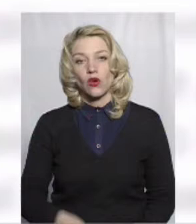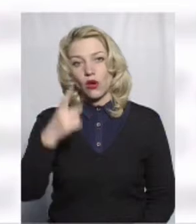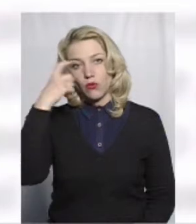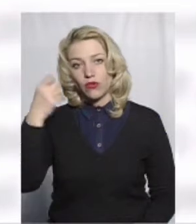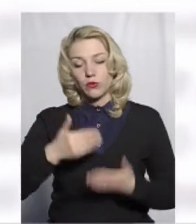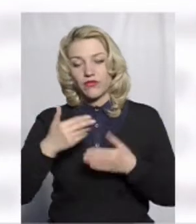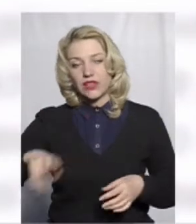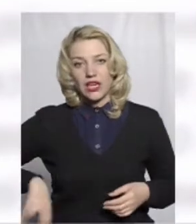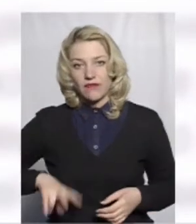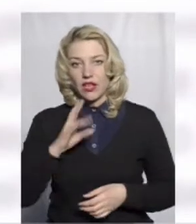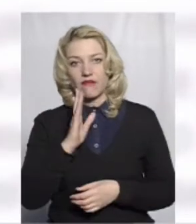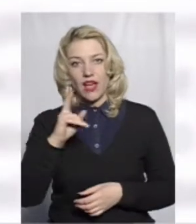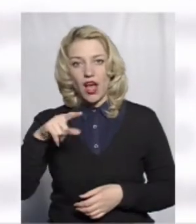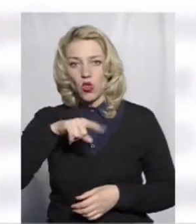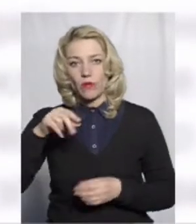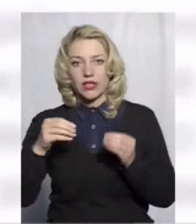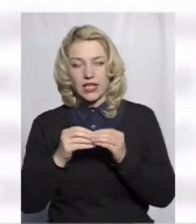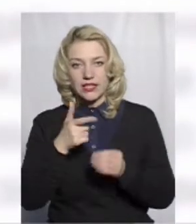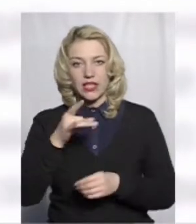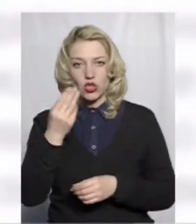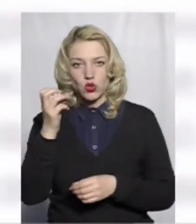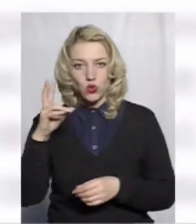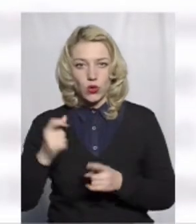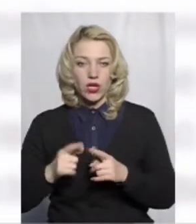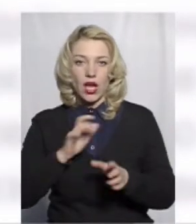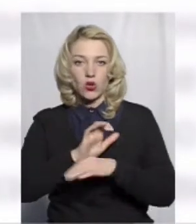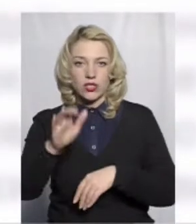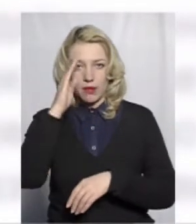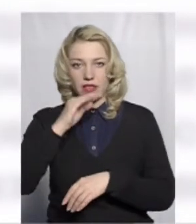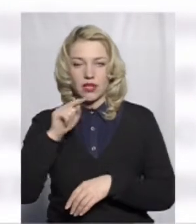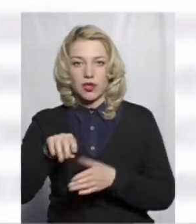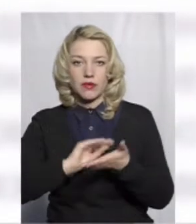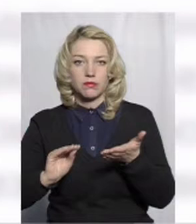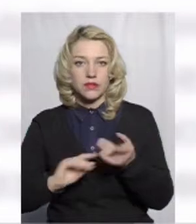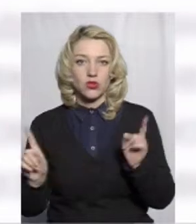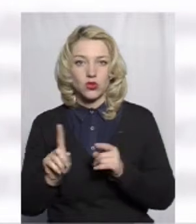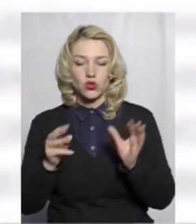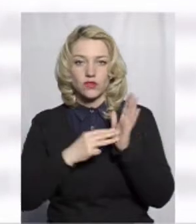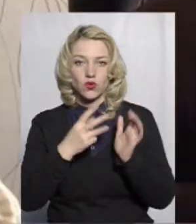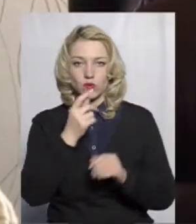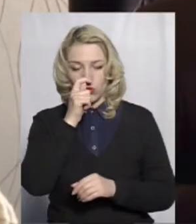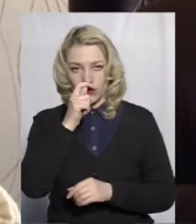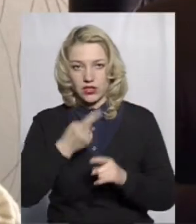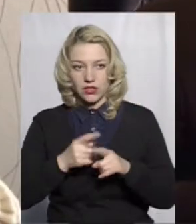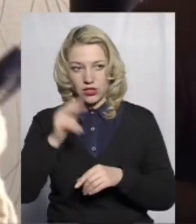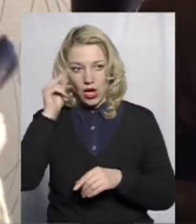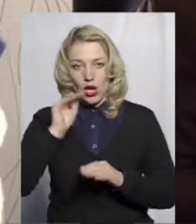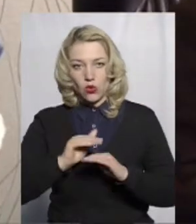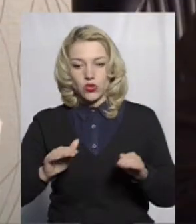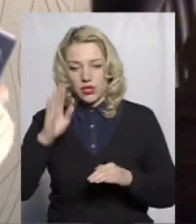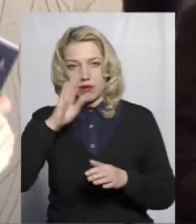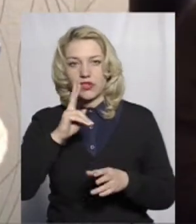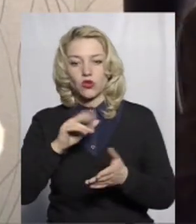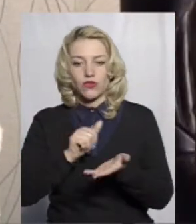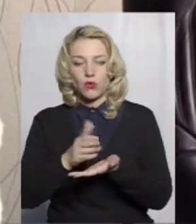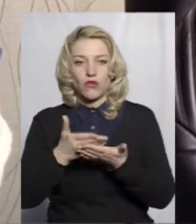Повідомлення від директора НВК номер 10 Віктора Грищука розсилали батькам. У ньому зазначалося, що з 8 квітня ті учні, батьки яких відмовились від